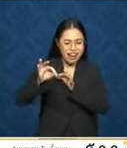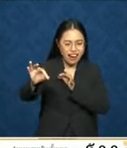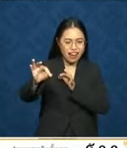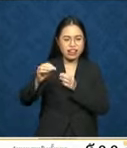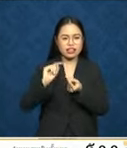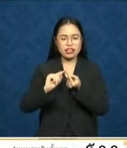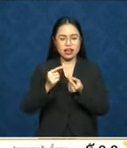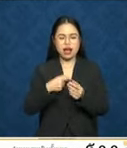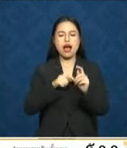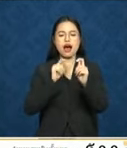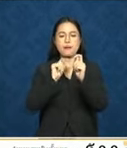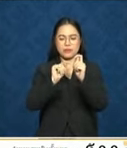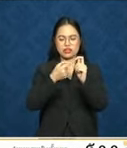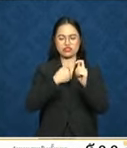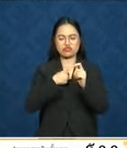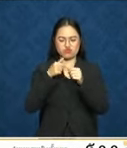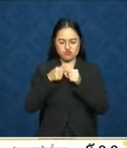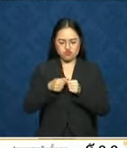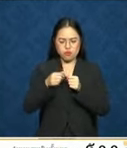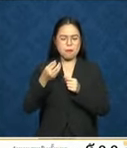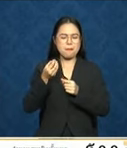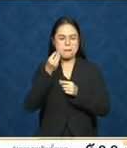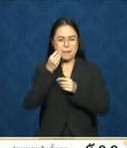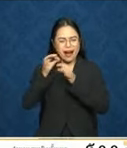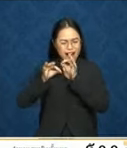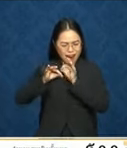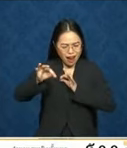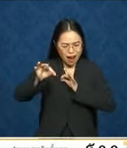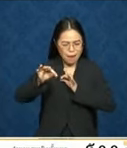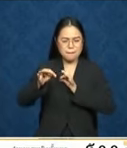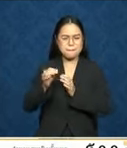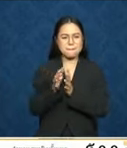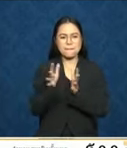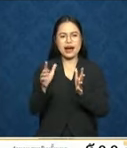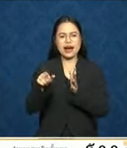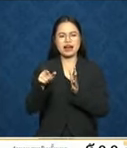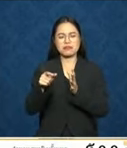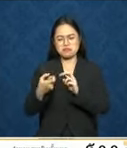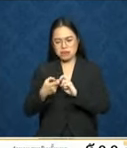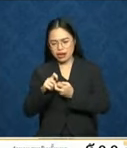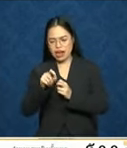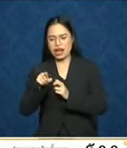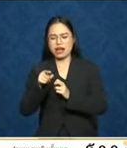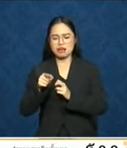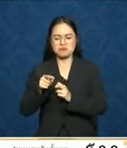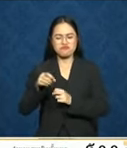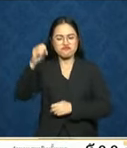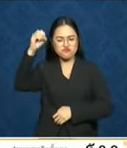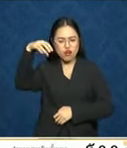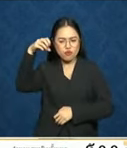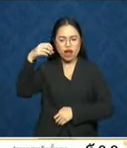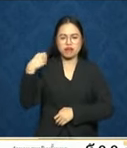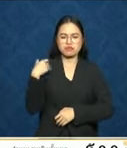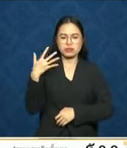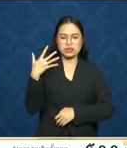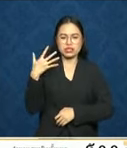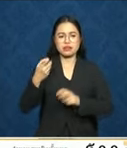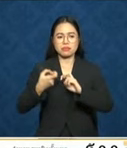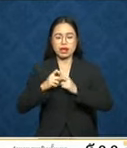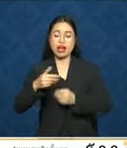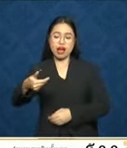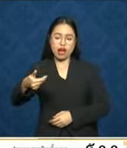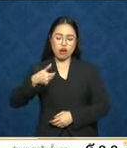ภอศรีเมืองใหม่อำเภอคงเจียมอำเภอสิรินธรและอำเภอพิบูลค่ะซึ่งที่ผ่านมาและปัจจุบันค่ะปัญหาในการขอขยายเขตไฟฟ้